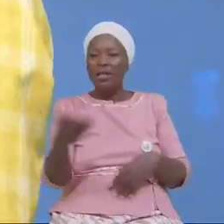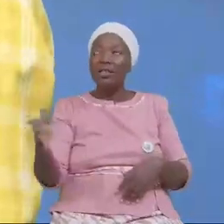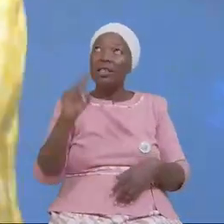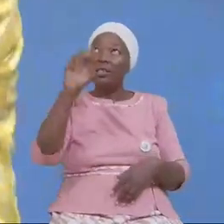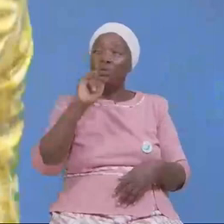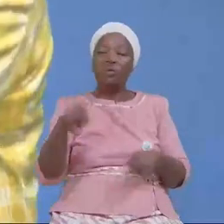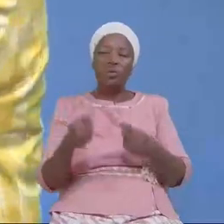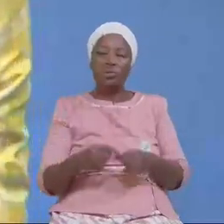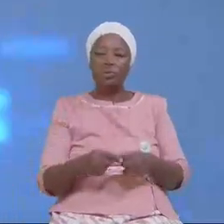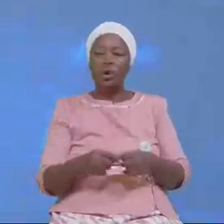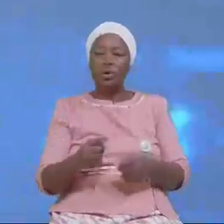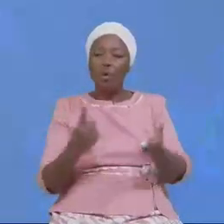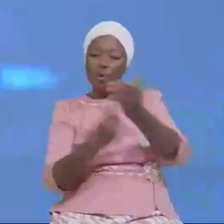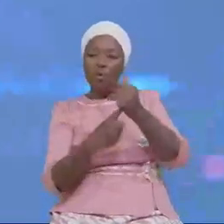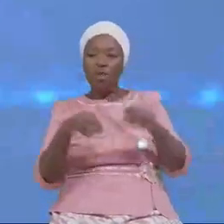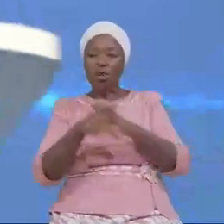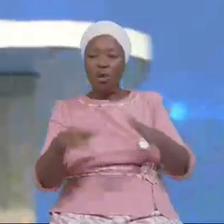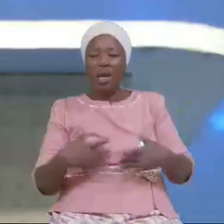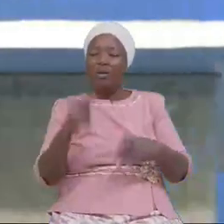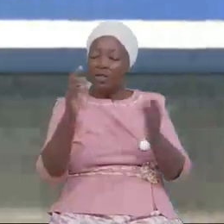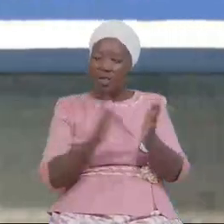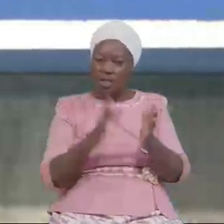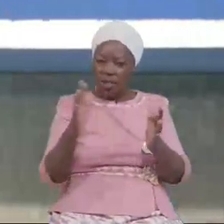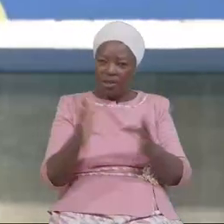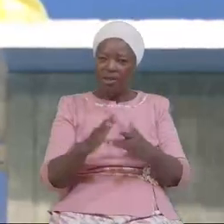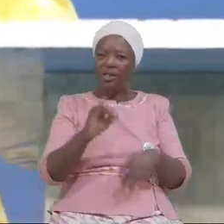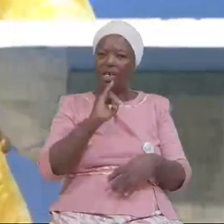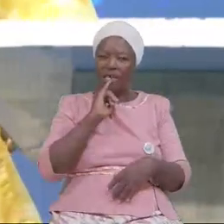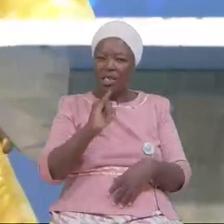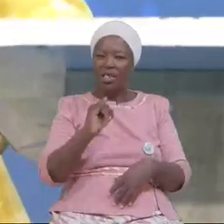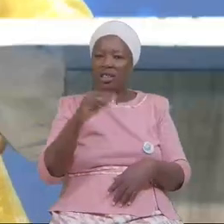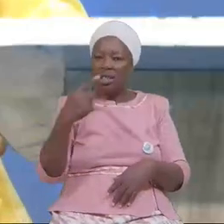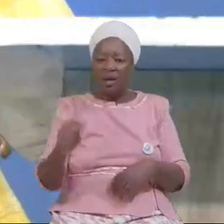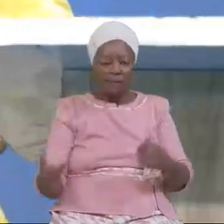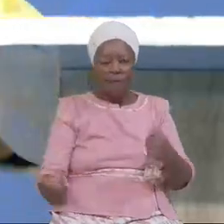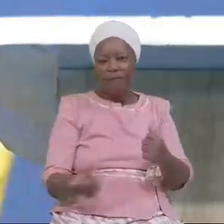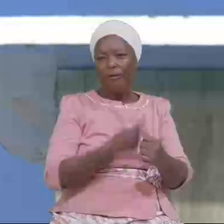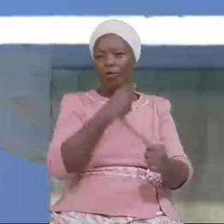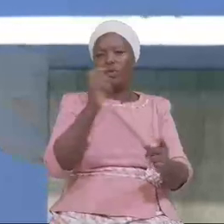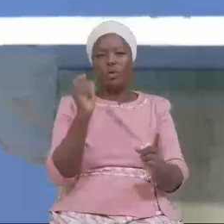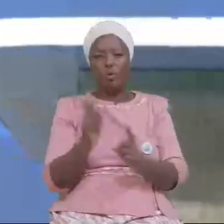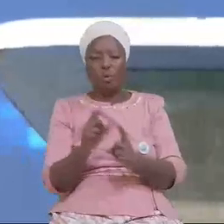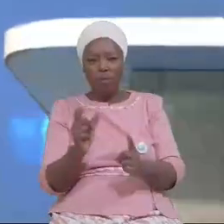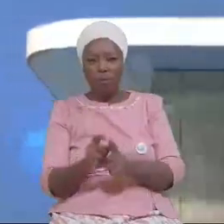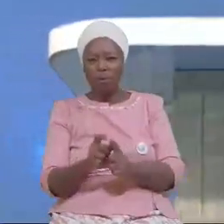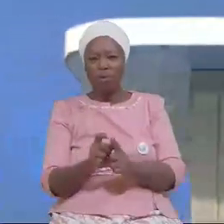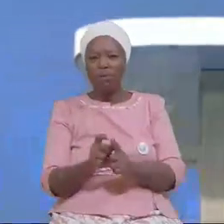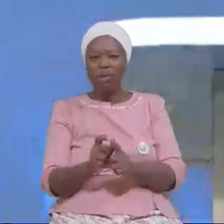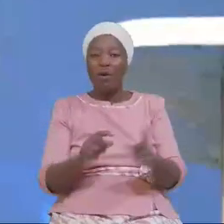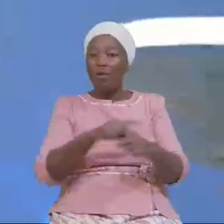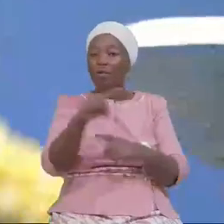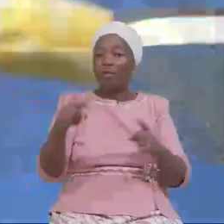veut opérer dans votre vie, Jésus est la parole suprême.